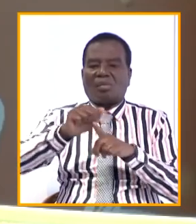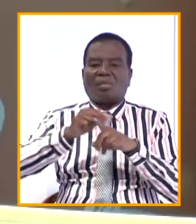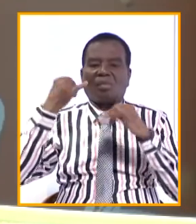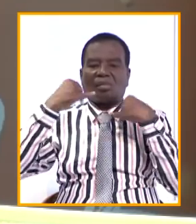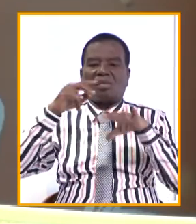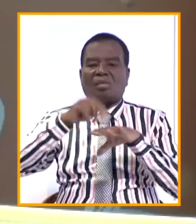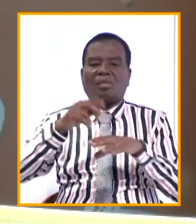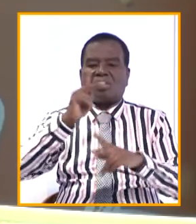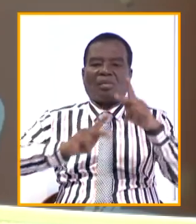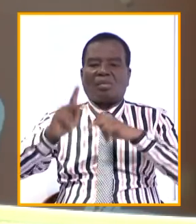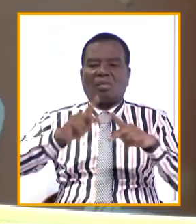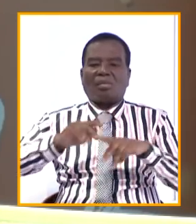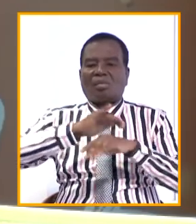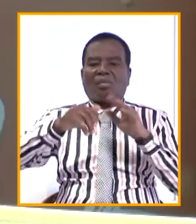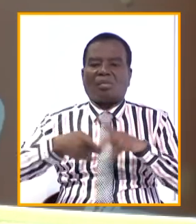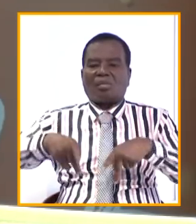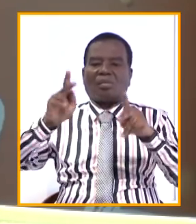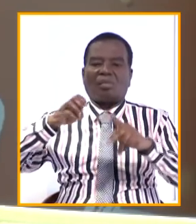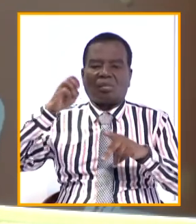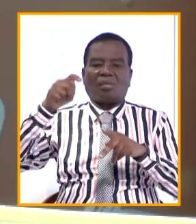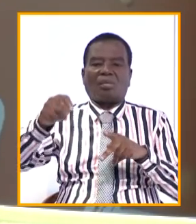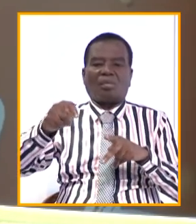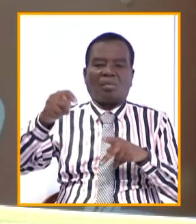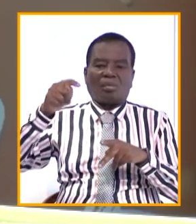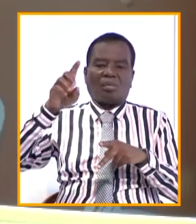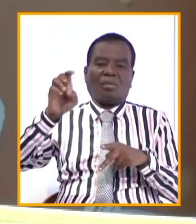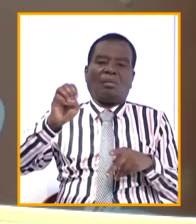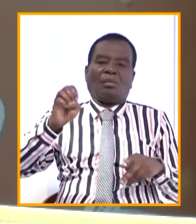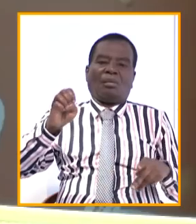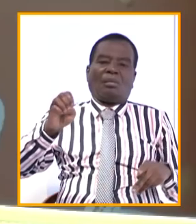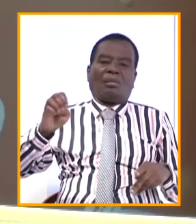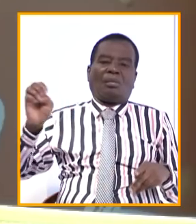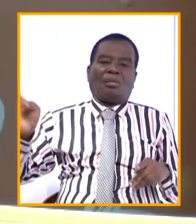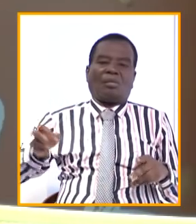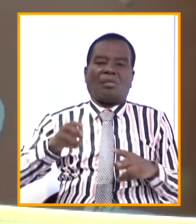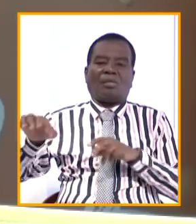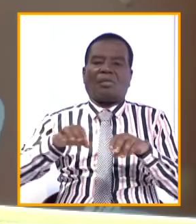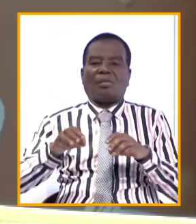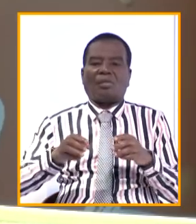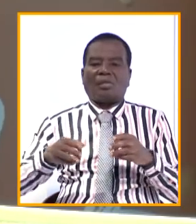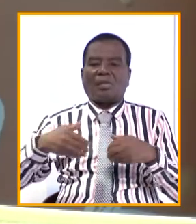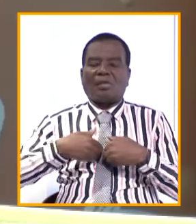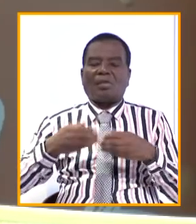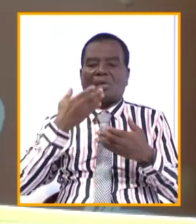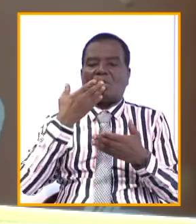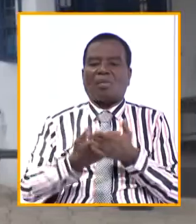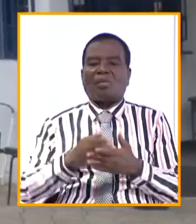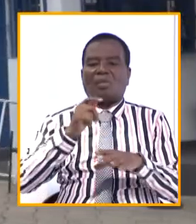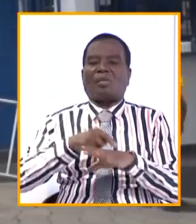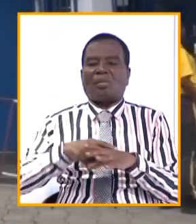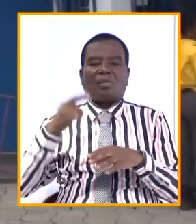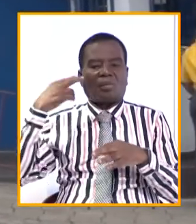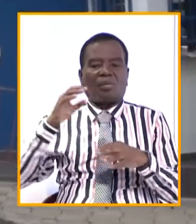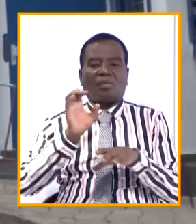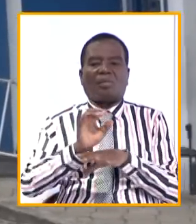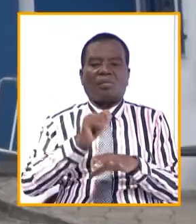l'information des populations tout en leur permettant de passer de bons moments en compagnie de Radio Côte d'Ivoire.